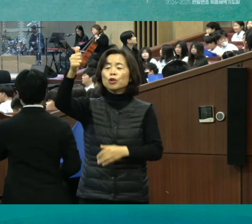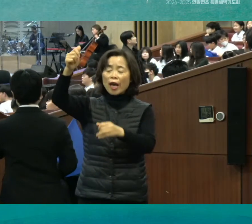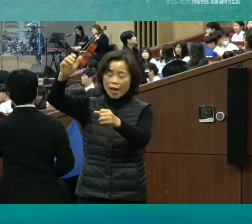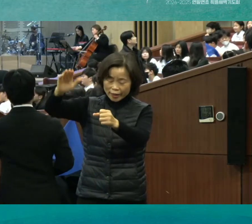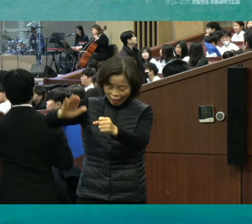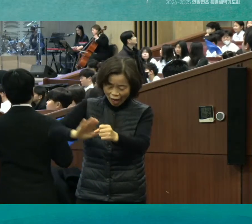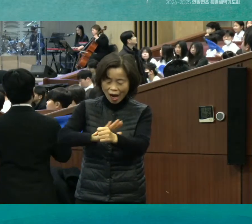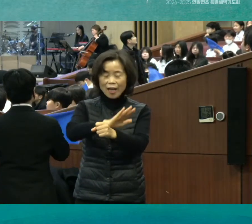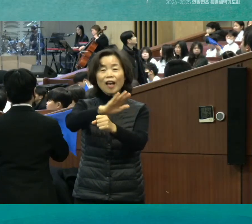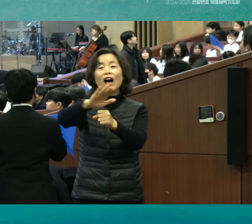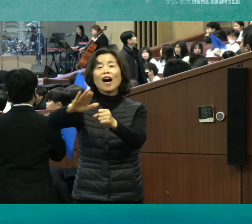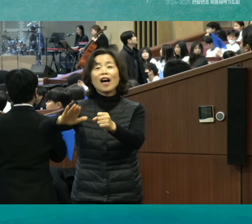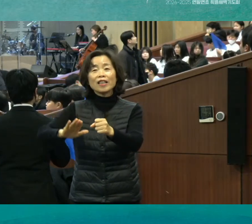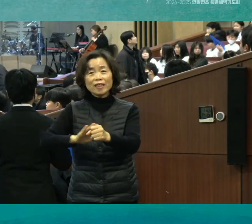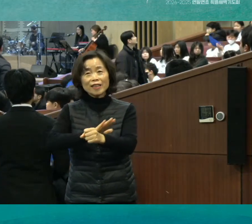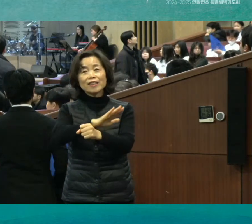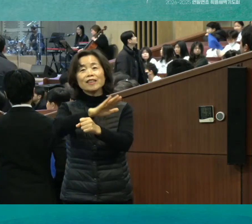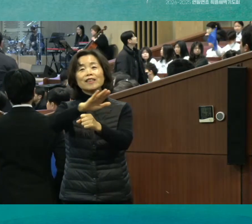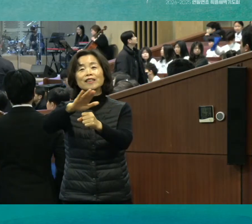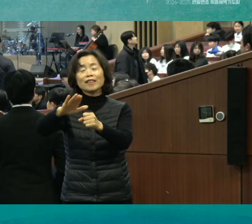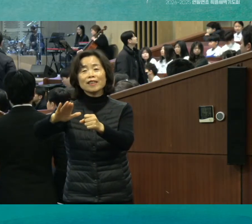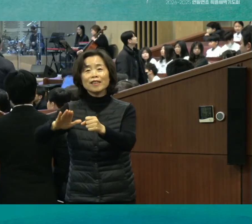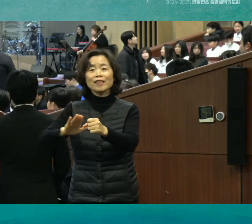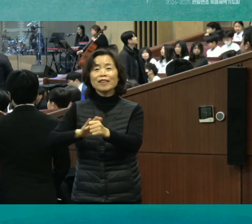주의 사랑을